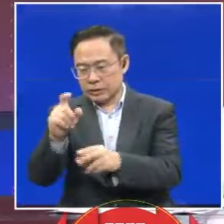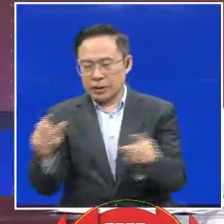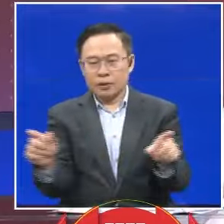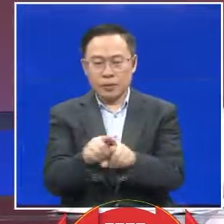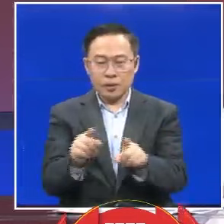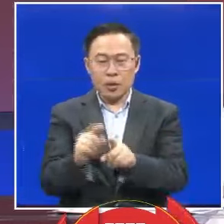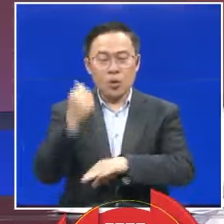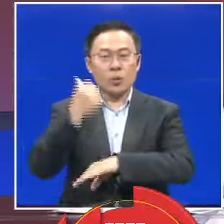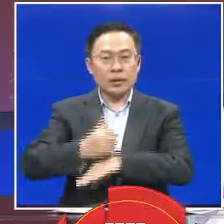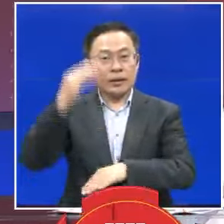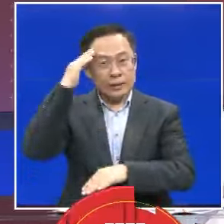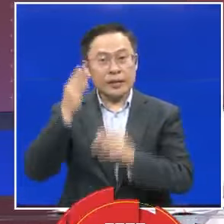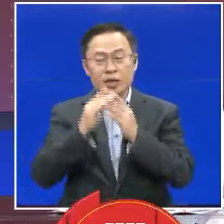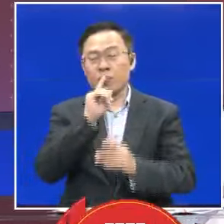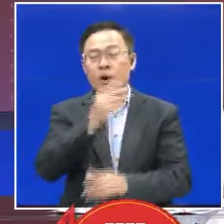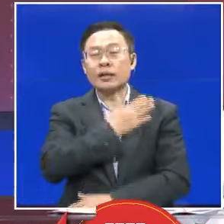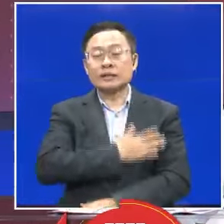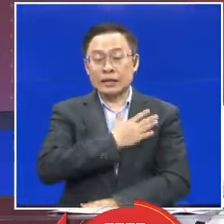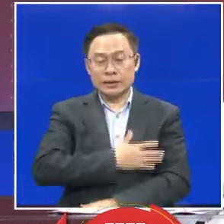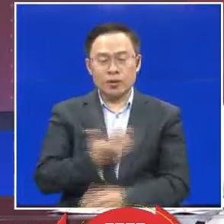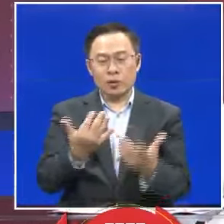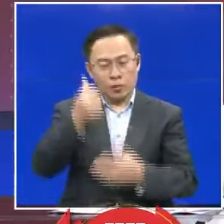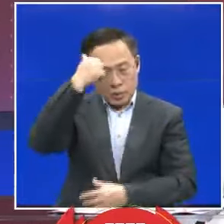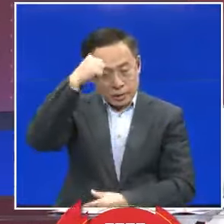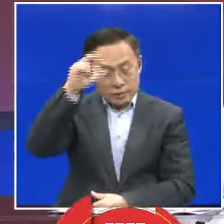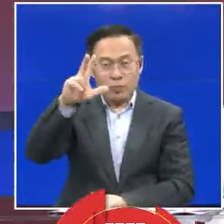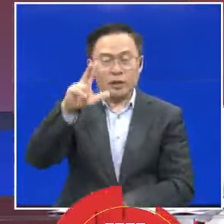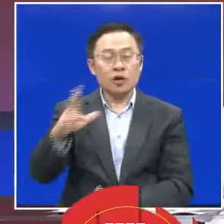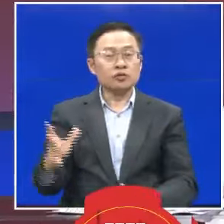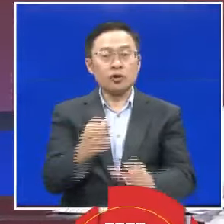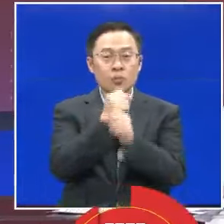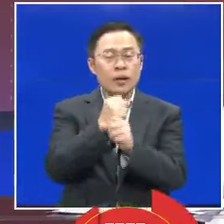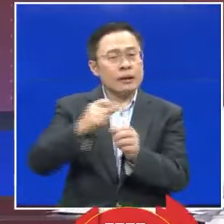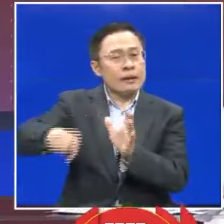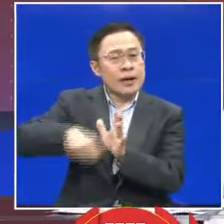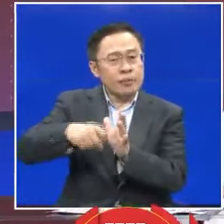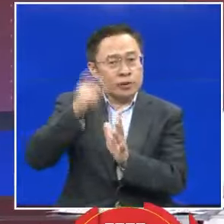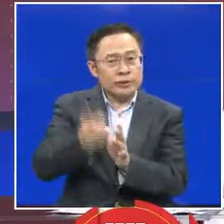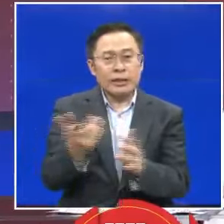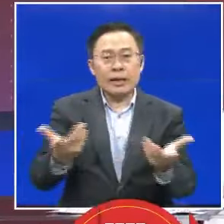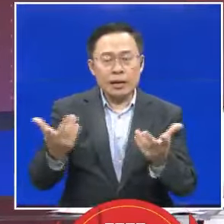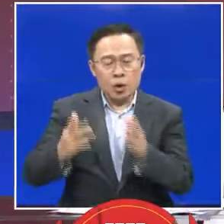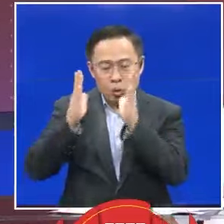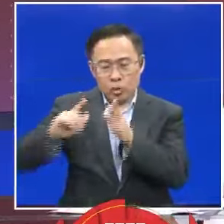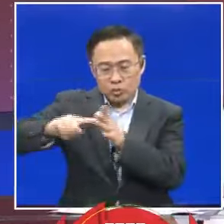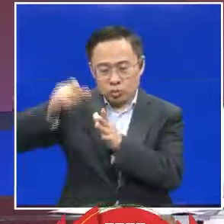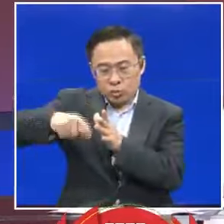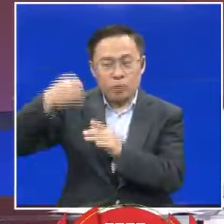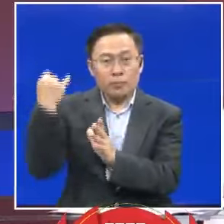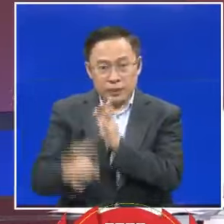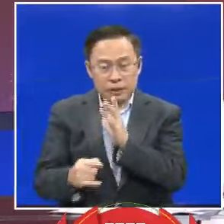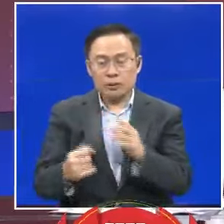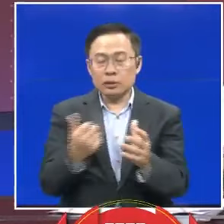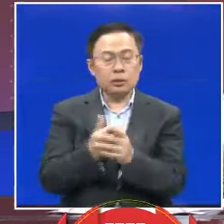ผบ.ทร.บ.ก็ใจเย็นก่อนนะรอสัก 2-3 วันจะได้รู้ว่ามันอุบัติเหตุหรือมันไปผิดพลาดขัดข้องตรงไหนถึงเกิดเหตุการณ์แบบนี้